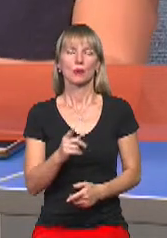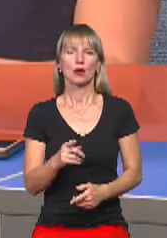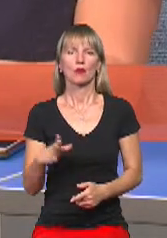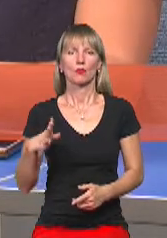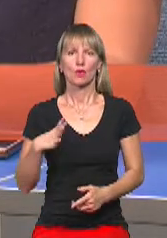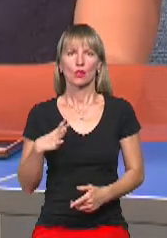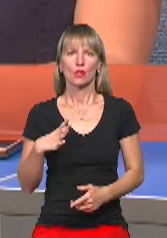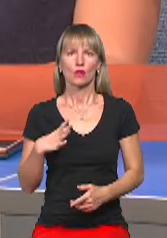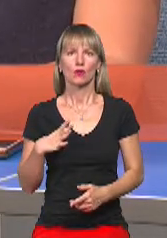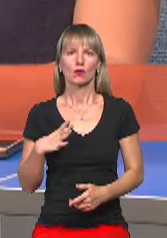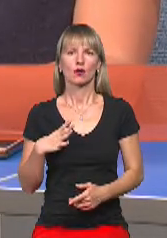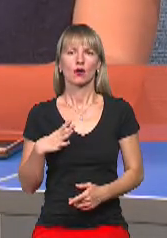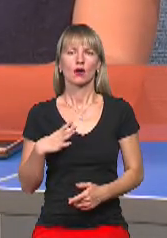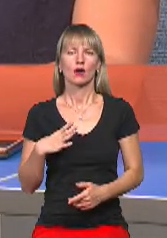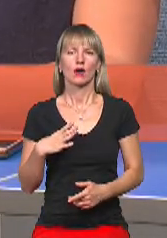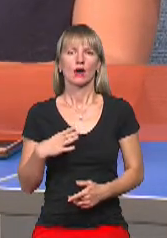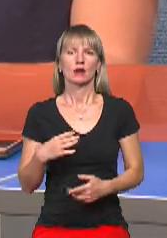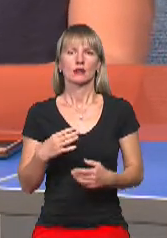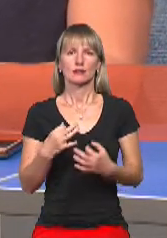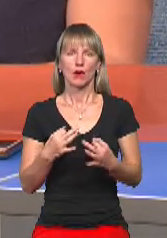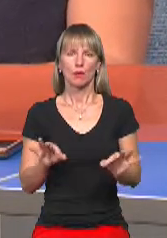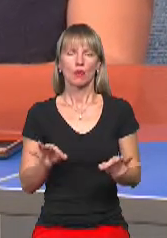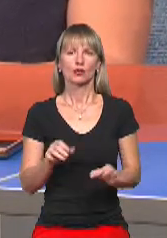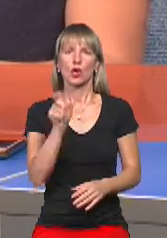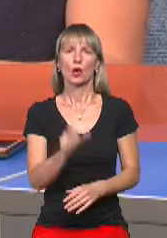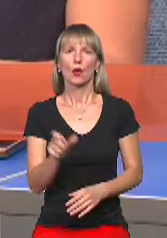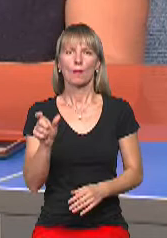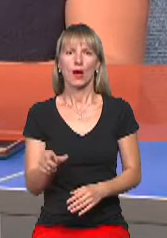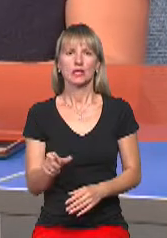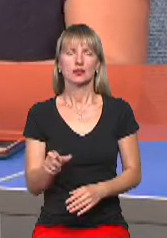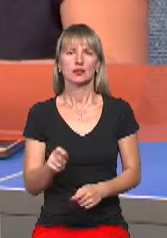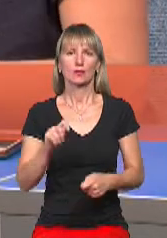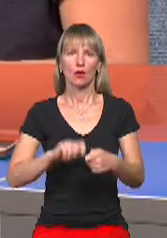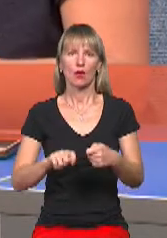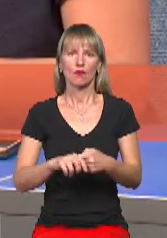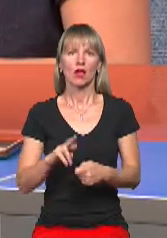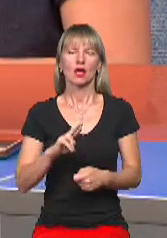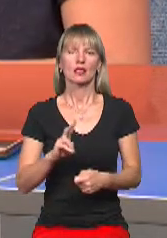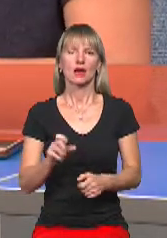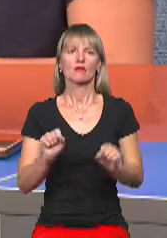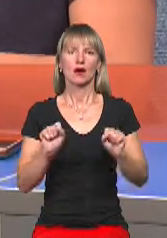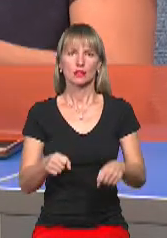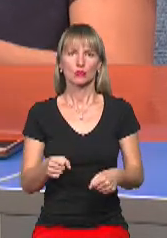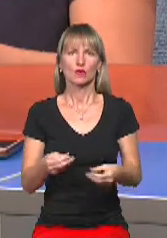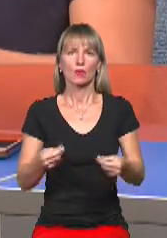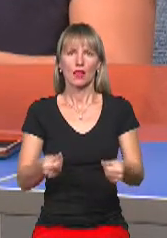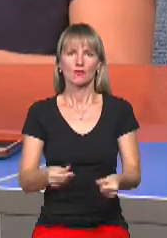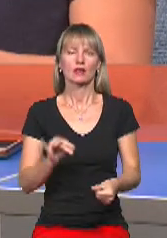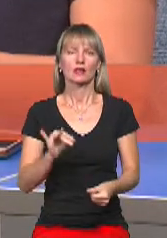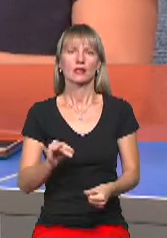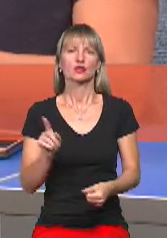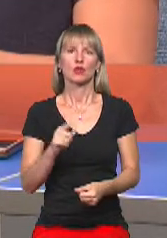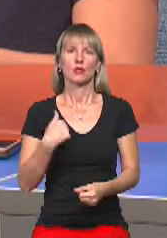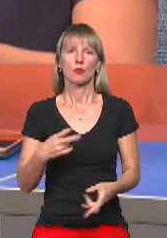був розгалужений громадський моніторинг, як засіб тиску, власне, і на тому, що обов'язково